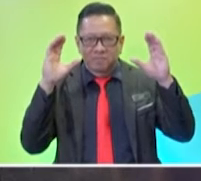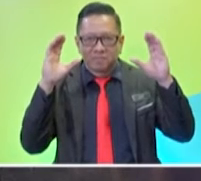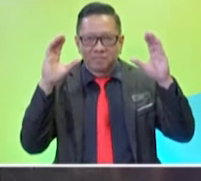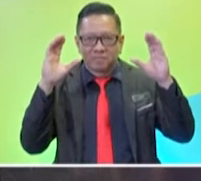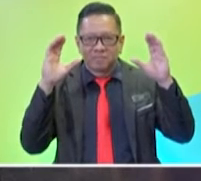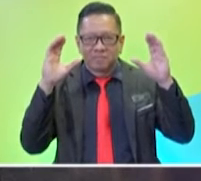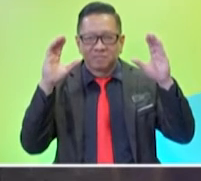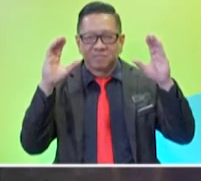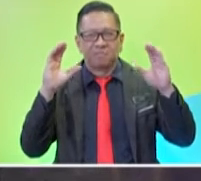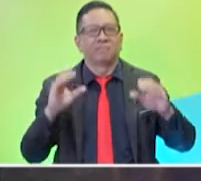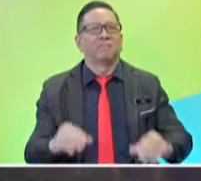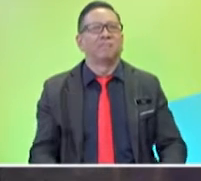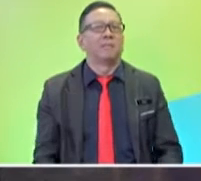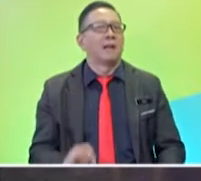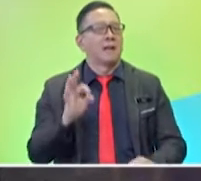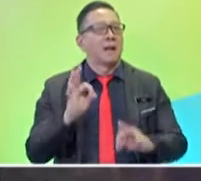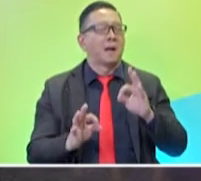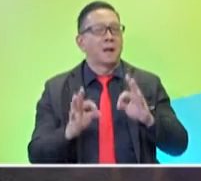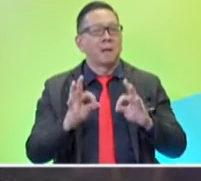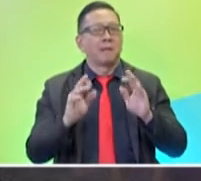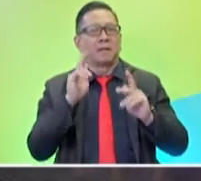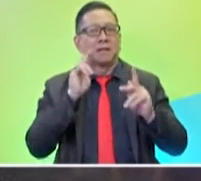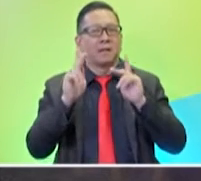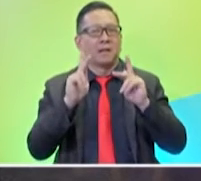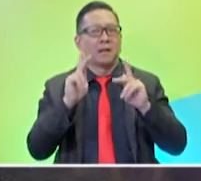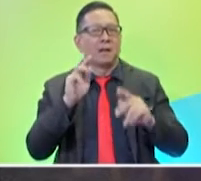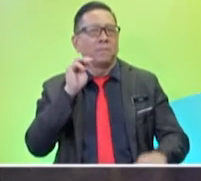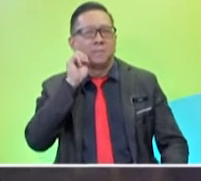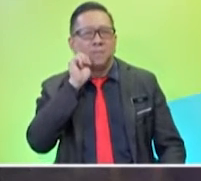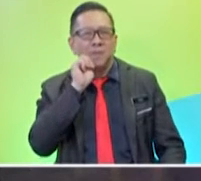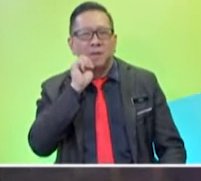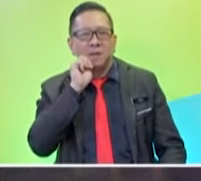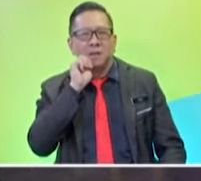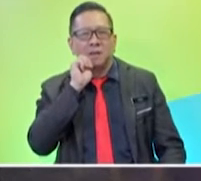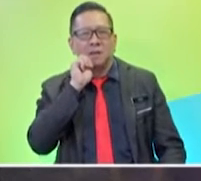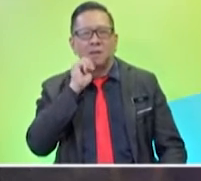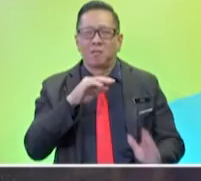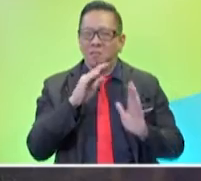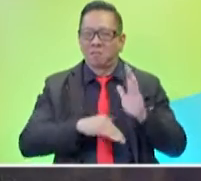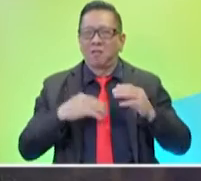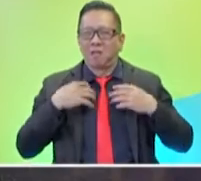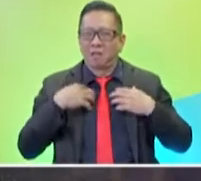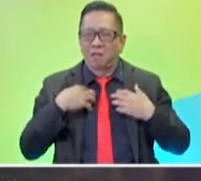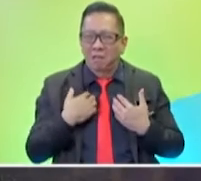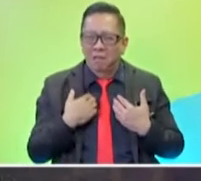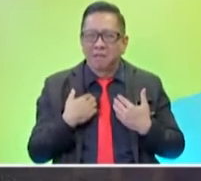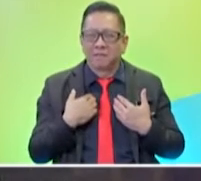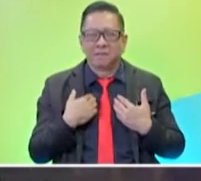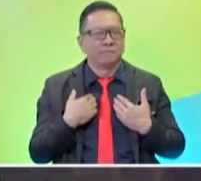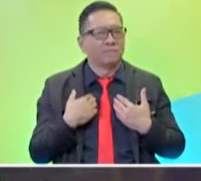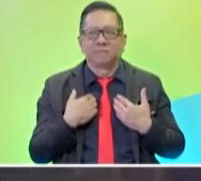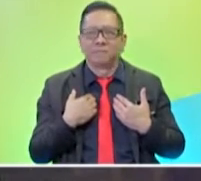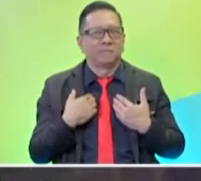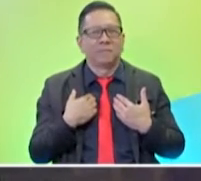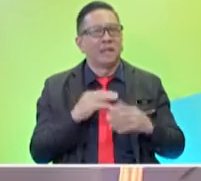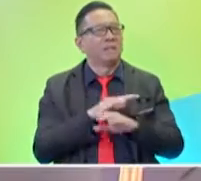betul? Betul. Dan kalau cikgu kata kat Mira, Mira, Mira tidak sihat ini. Tidak sihat cikgu, sama juga geling kepala kan?